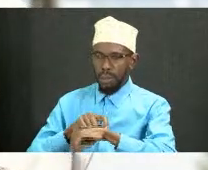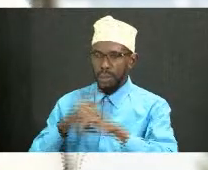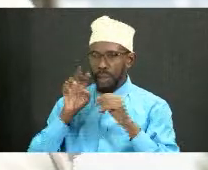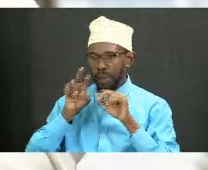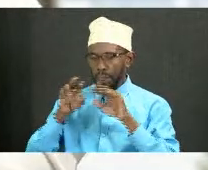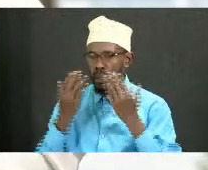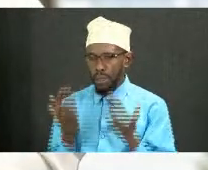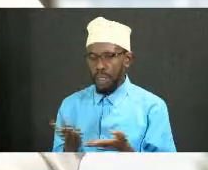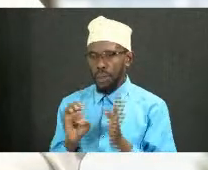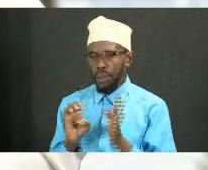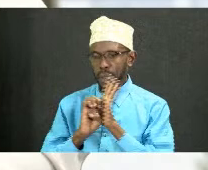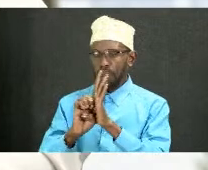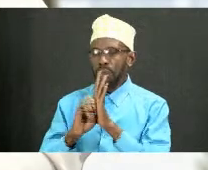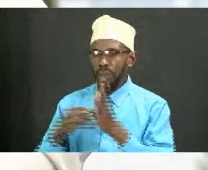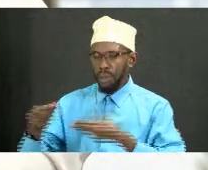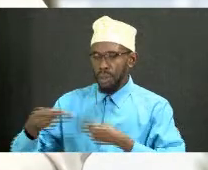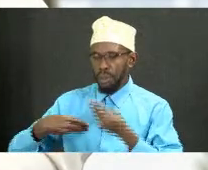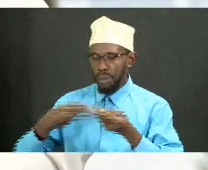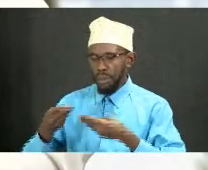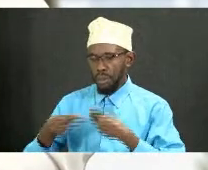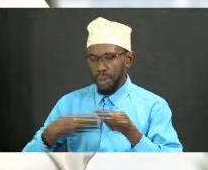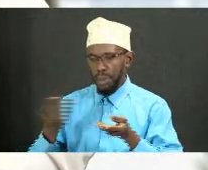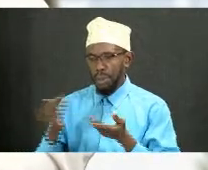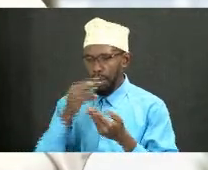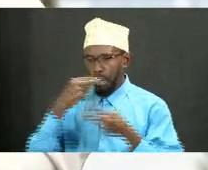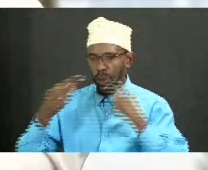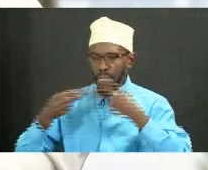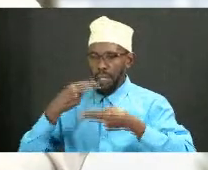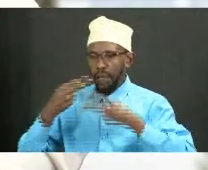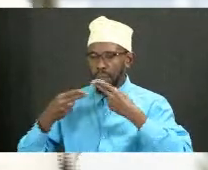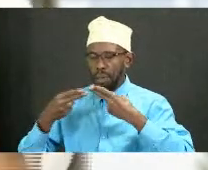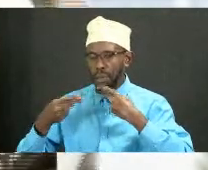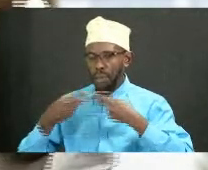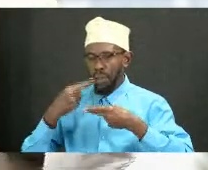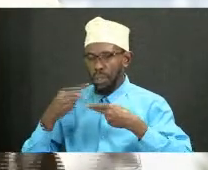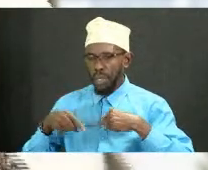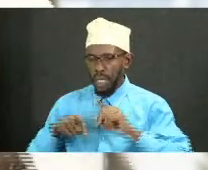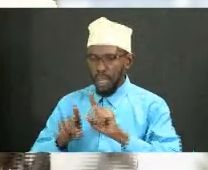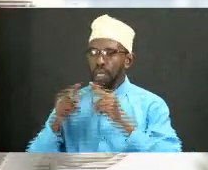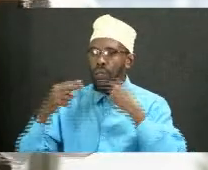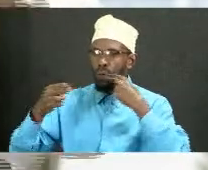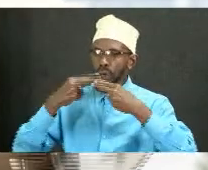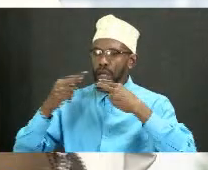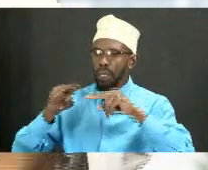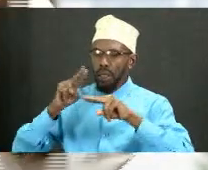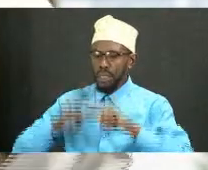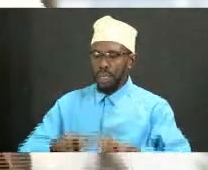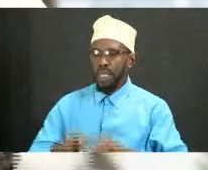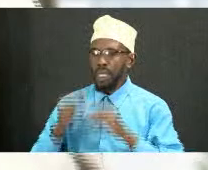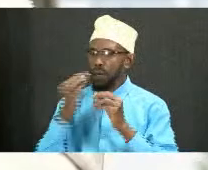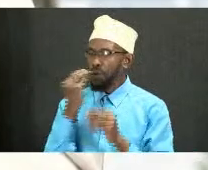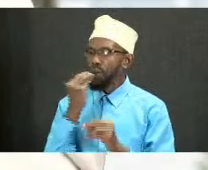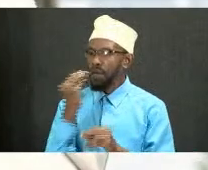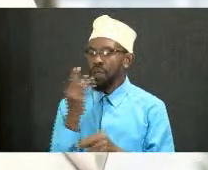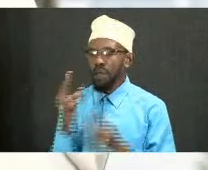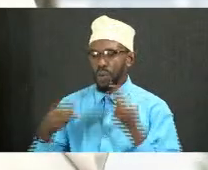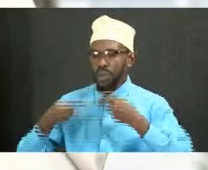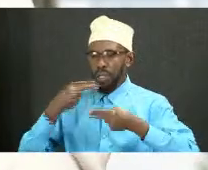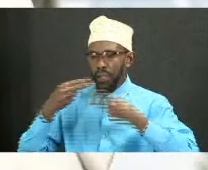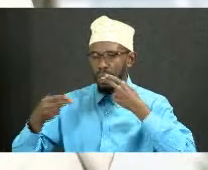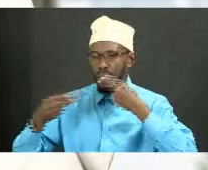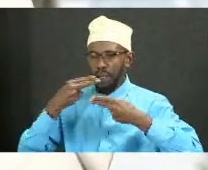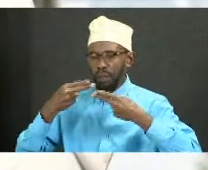hivi tukiangalia mfano biashara zime kama za hoteli zimekataliwa watu kuingia hotelini, kuketi kule na kula na